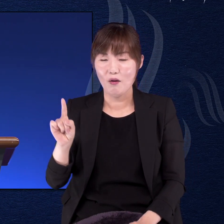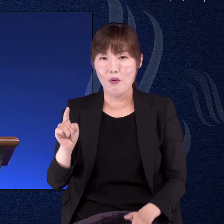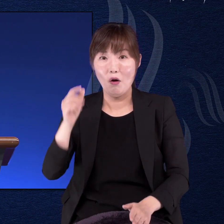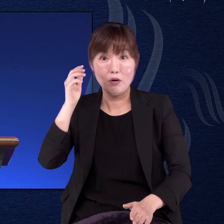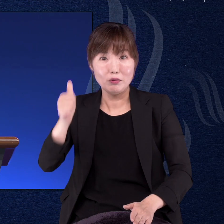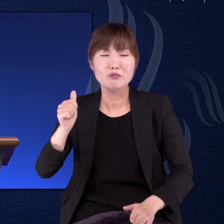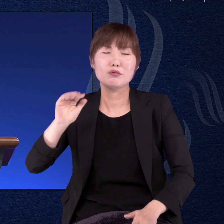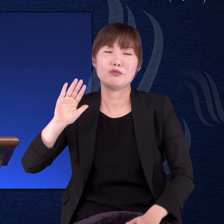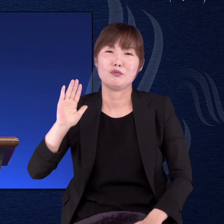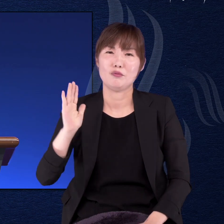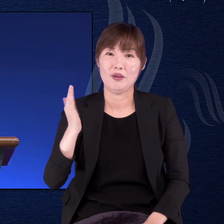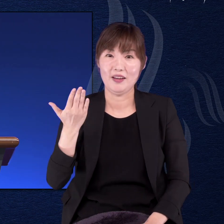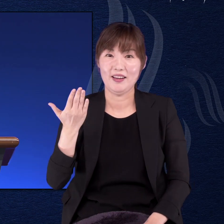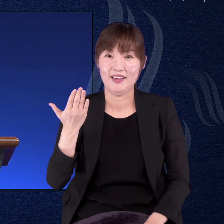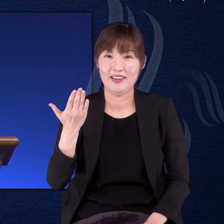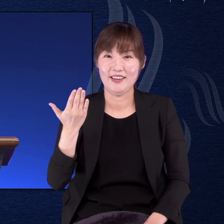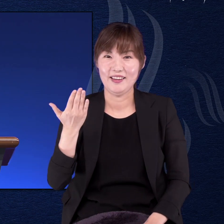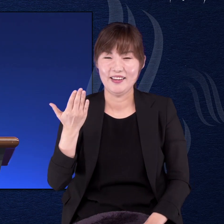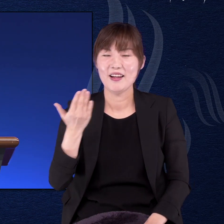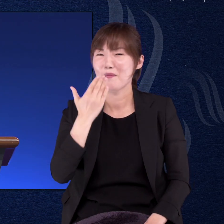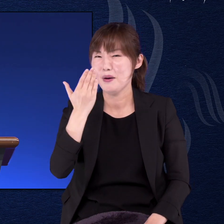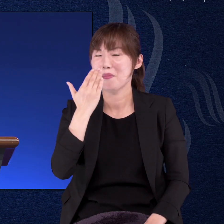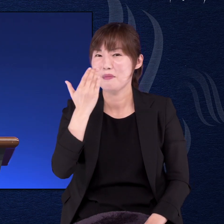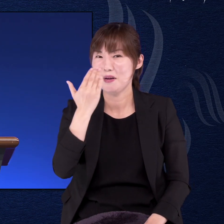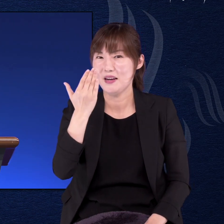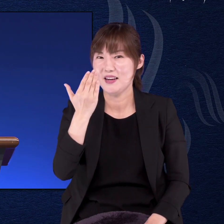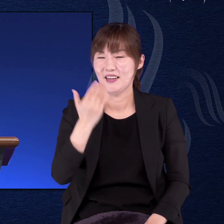사람들이 될 수 있게 만들어줄 수 있어요.